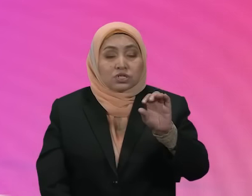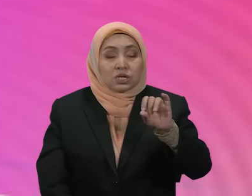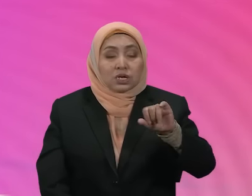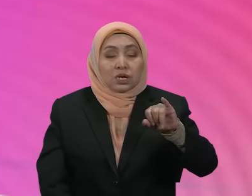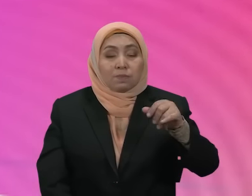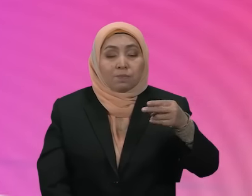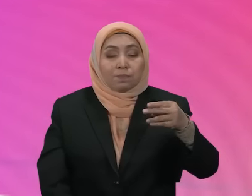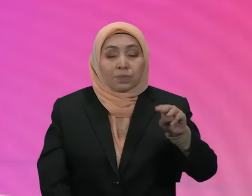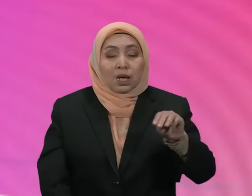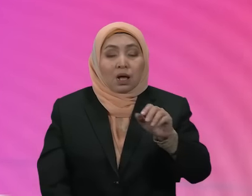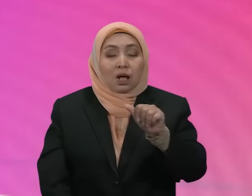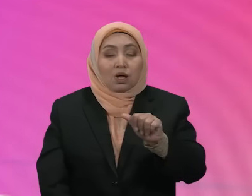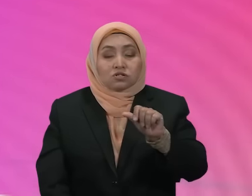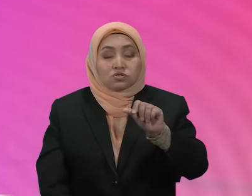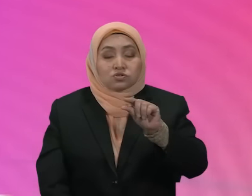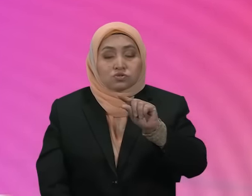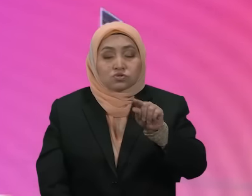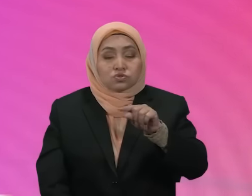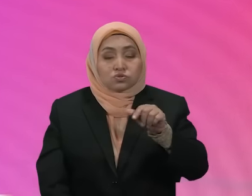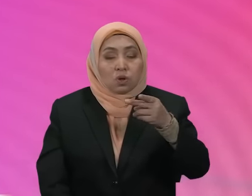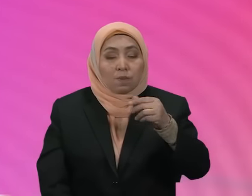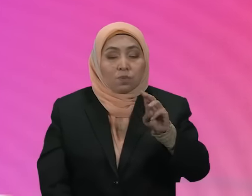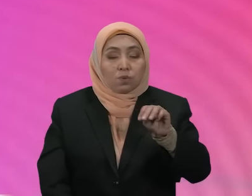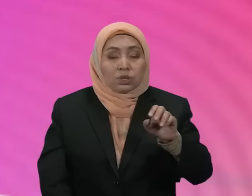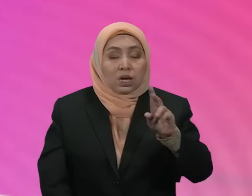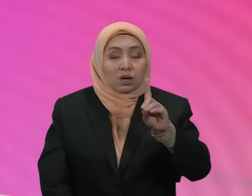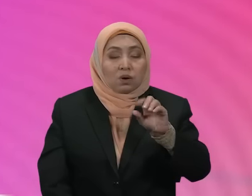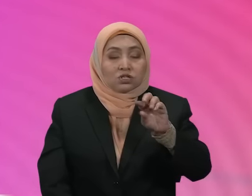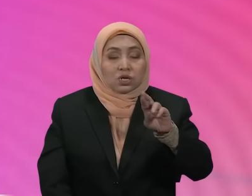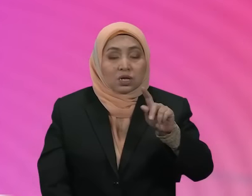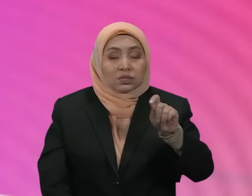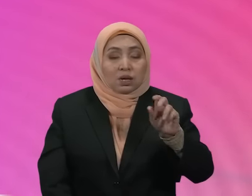anfusihim a'zamu darajatan